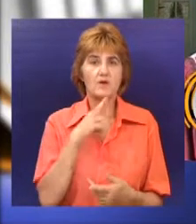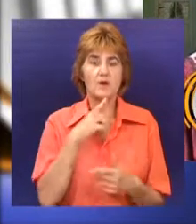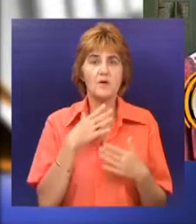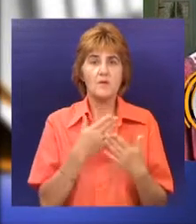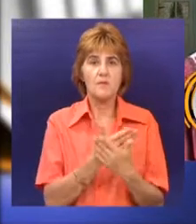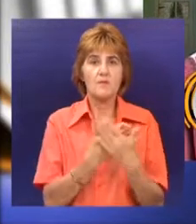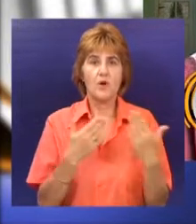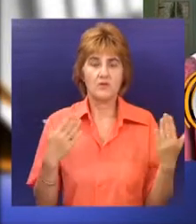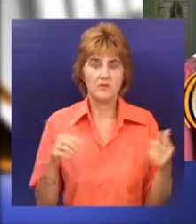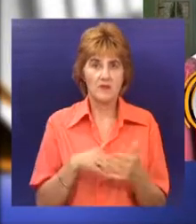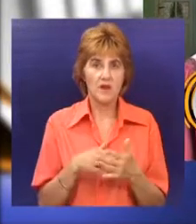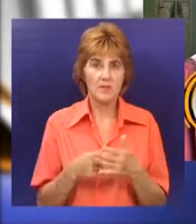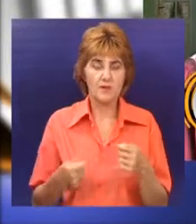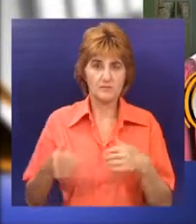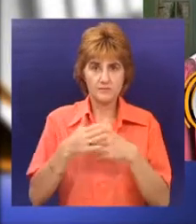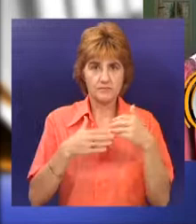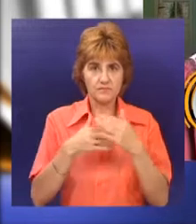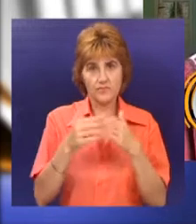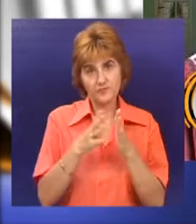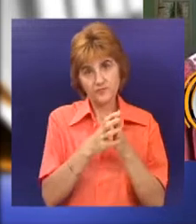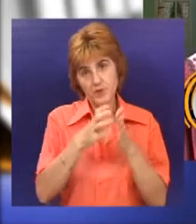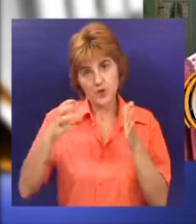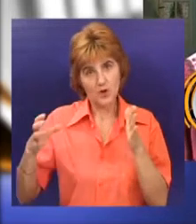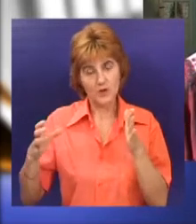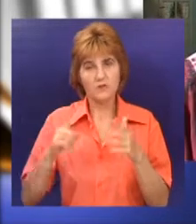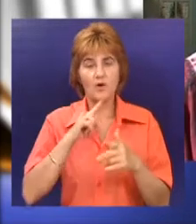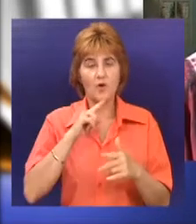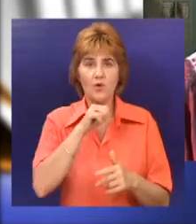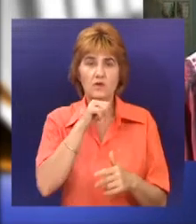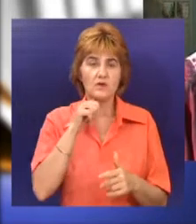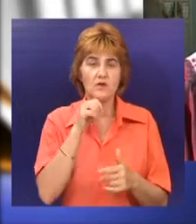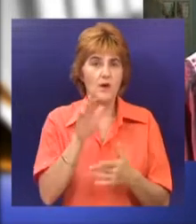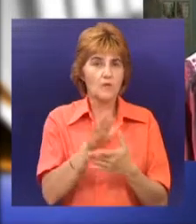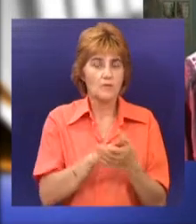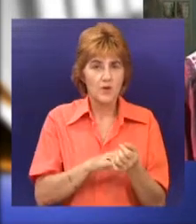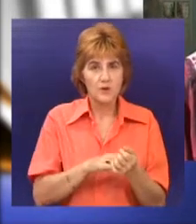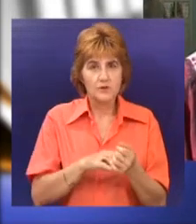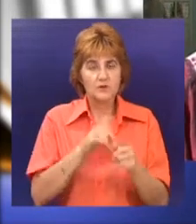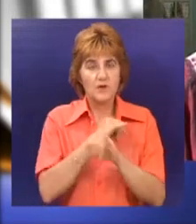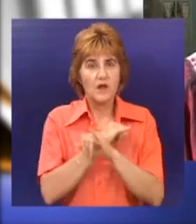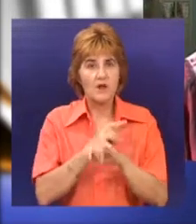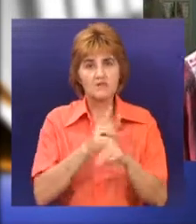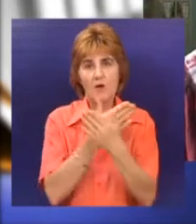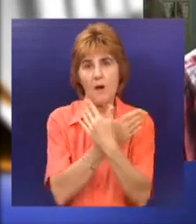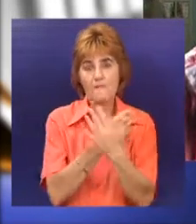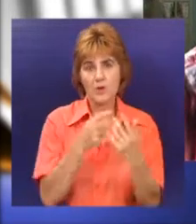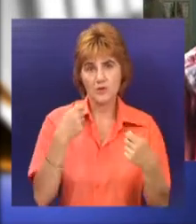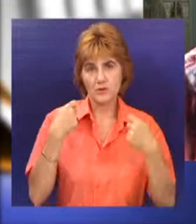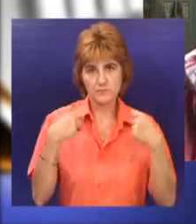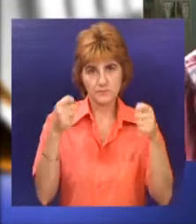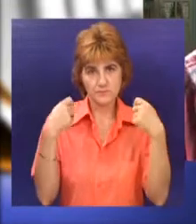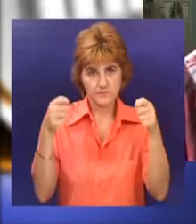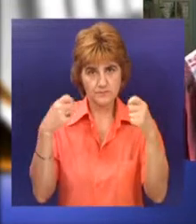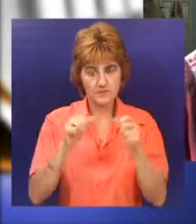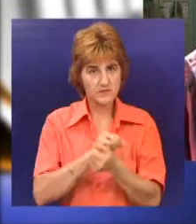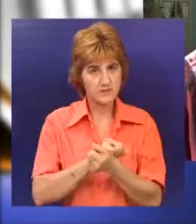jednim održivim objektom, samoodrživim, koji je projektovan po svim principima moderne arhitekture,